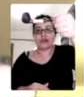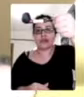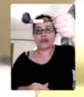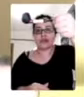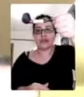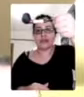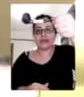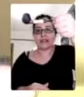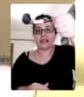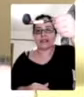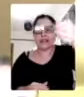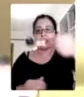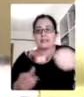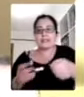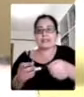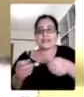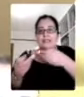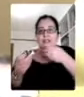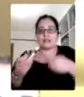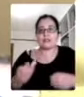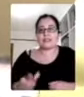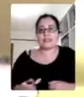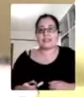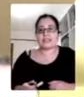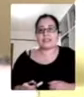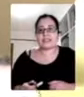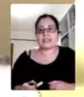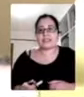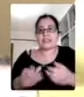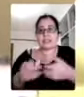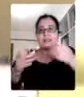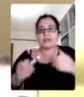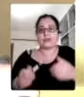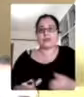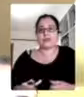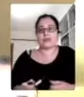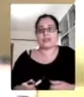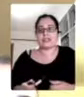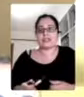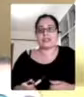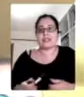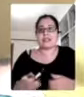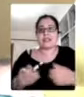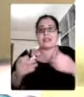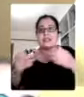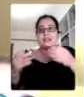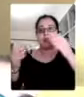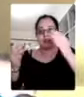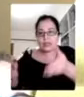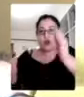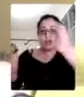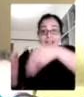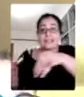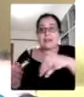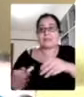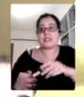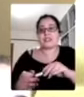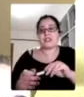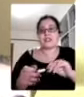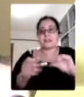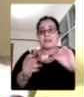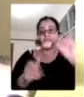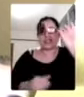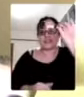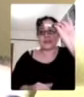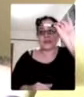kalkarsanız 110 milimetre zaten duman sıcak gelecek. Tekniği oturtmamış olacaksınız. Bunu yine Olcay